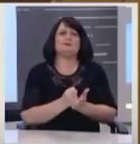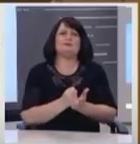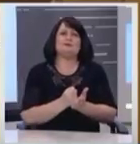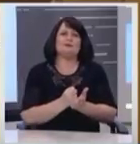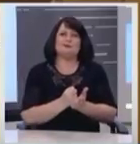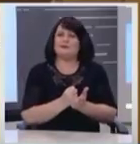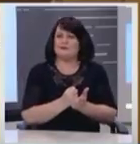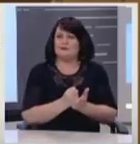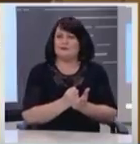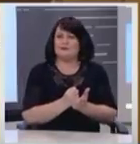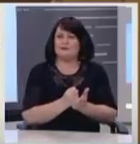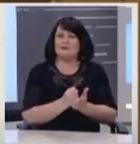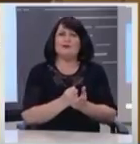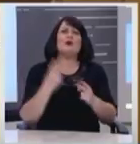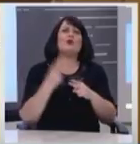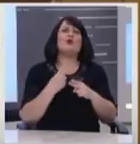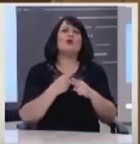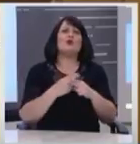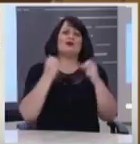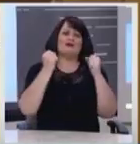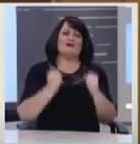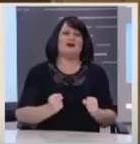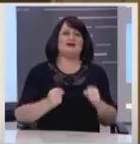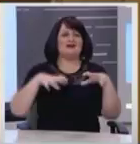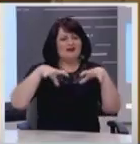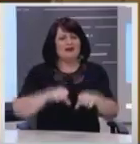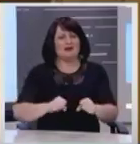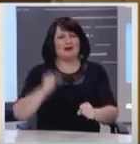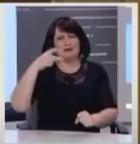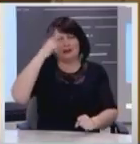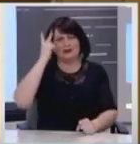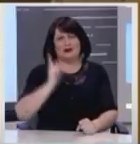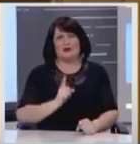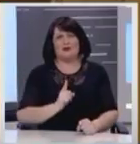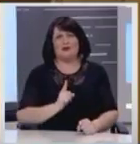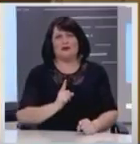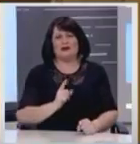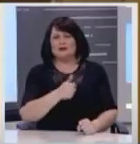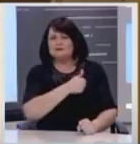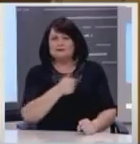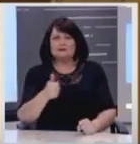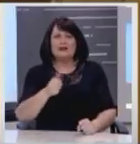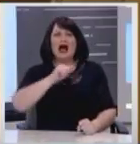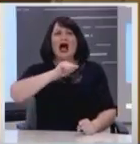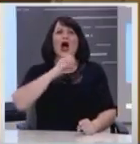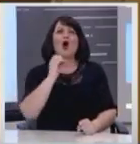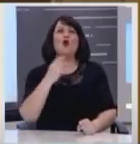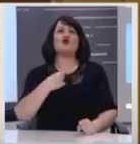των κυριαρχικών δικαιωμάτων της στην αποκλειστική οικονομική της ζώνη.